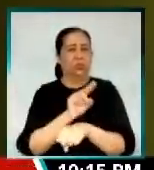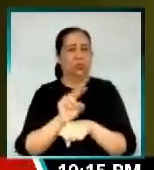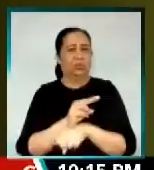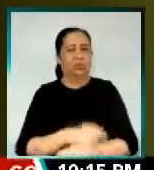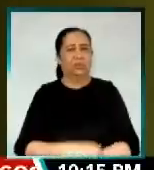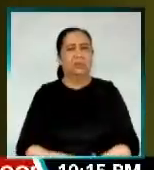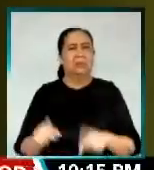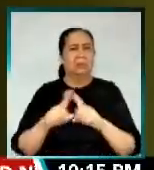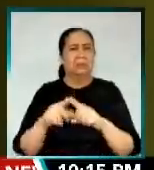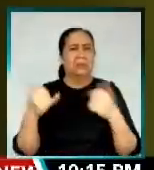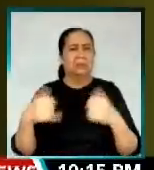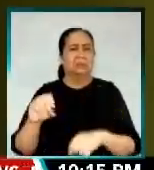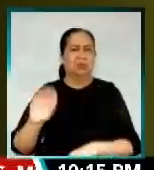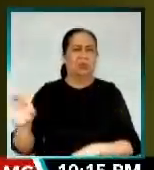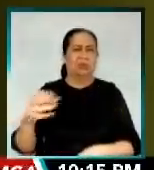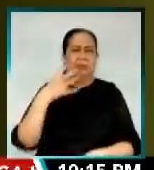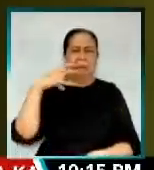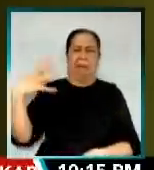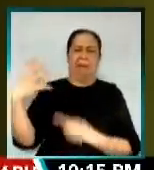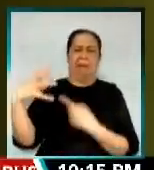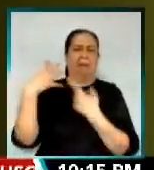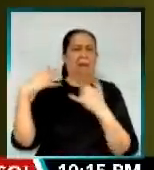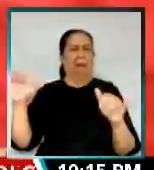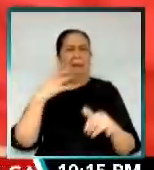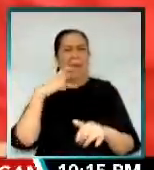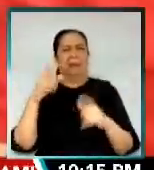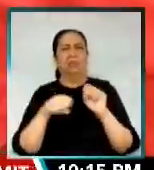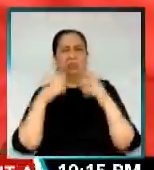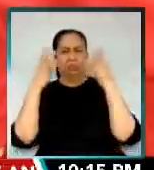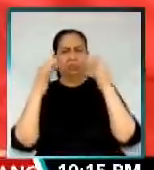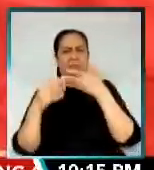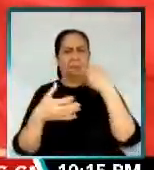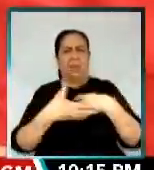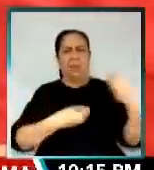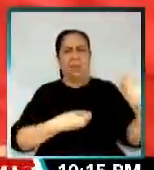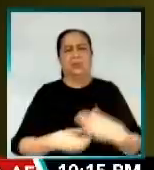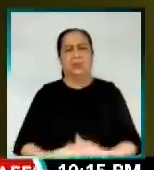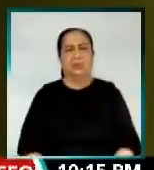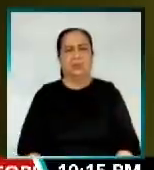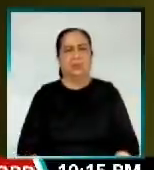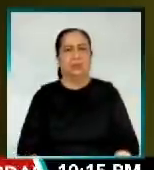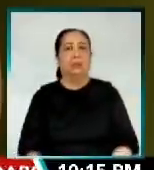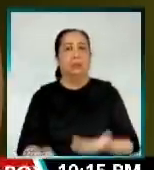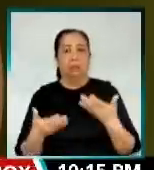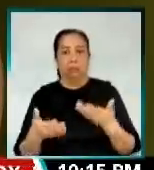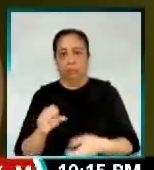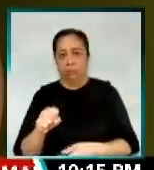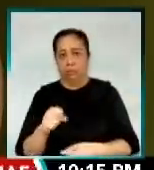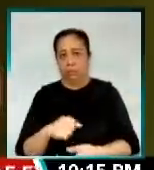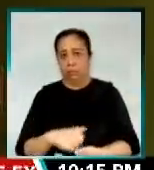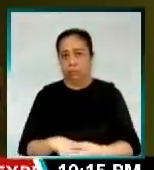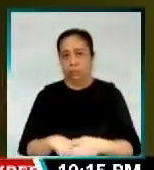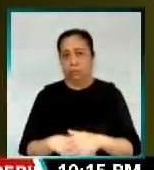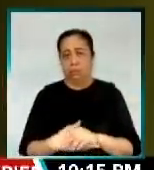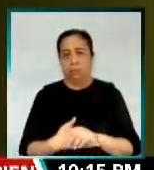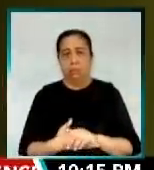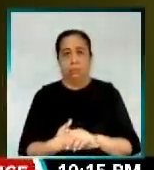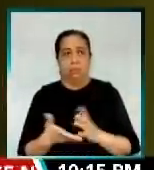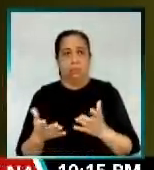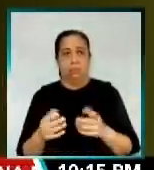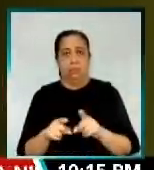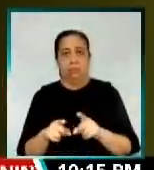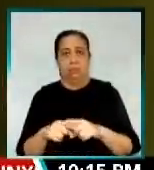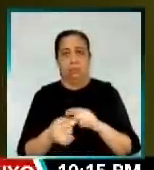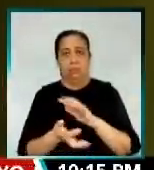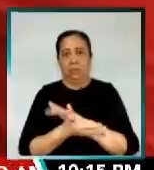pinapatay din, mainit eh. Kaya naglalabasan lang kami. Mamigat, siyempre. Eh, natulad yan, pandemic. Kaya lang